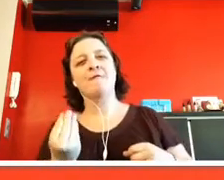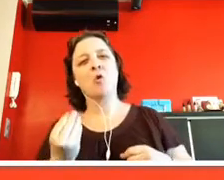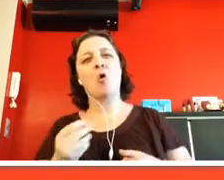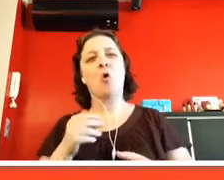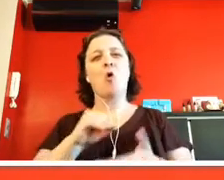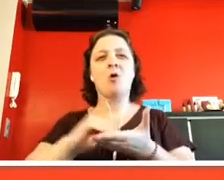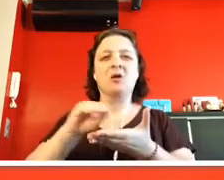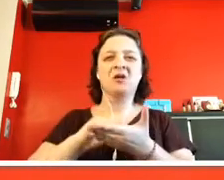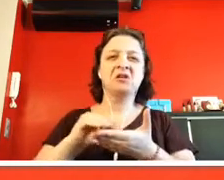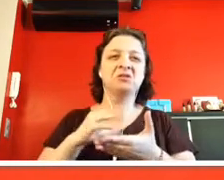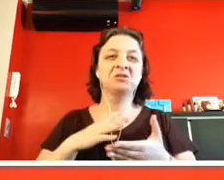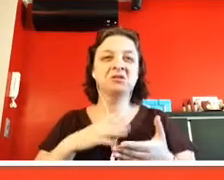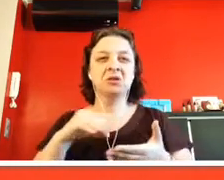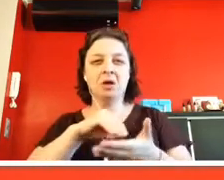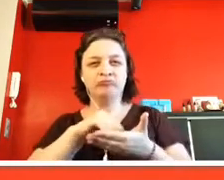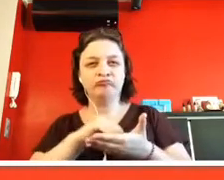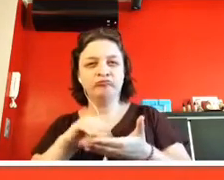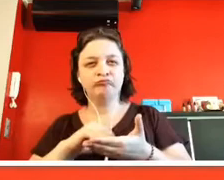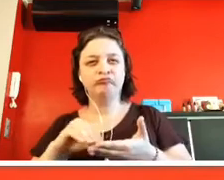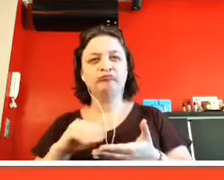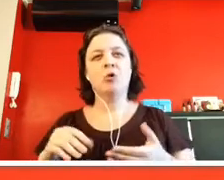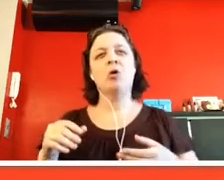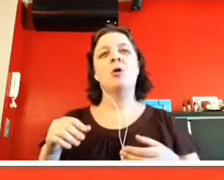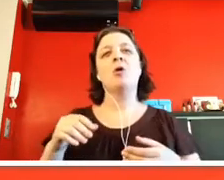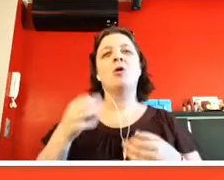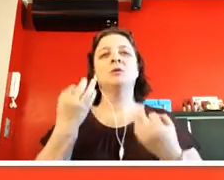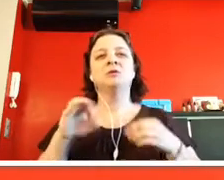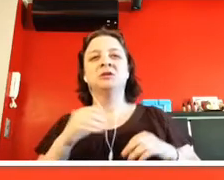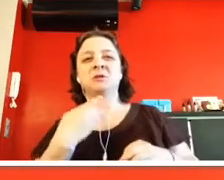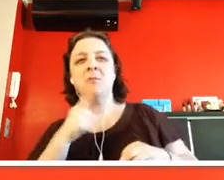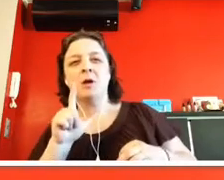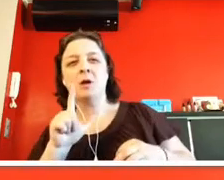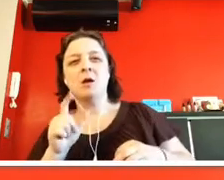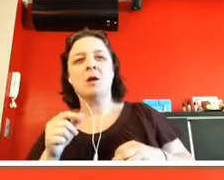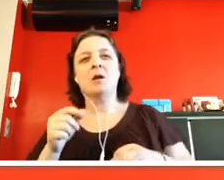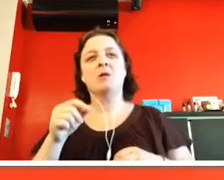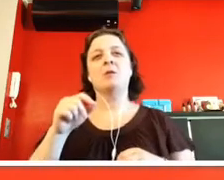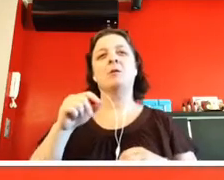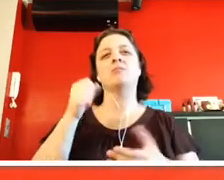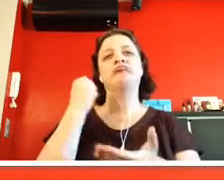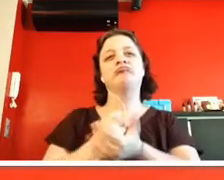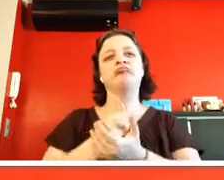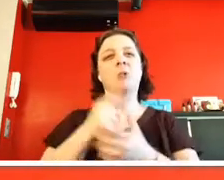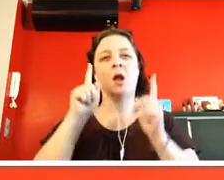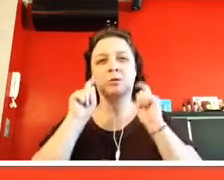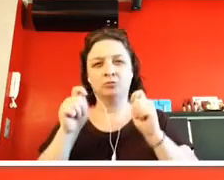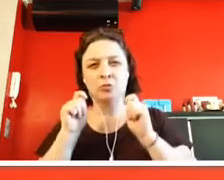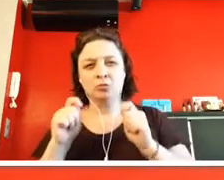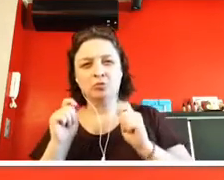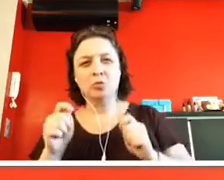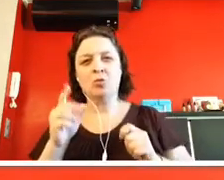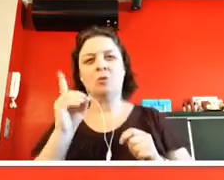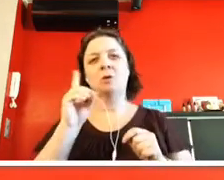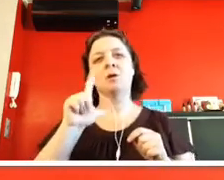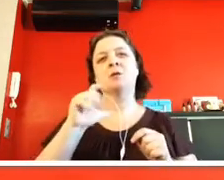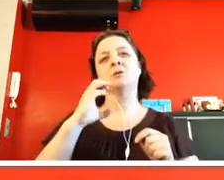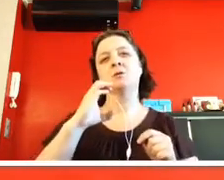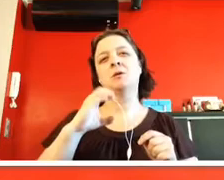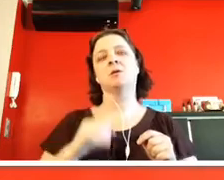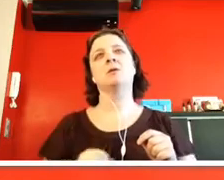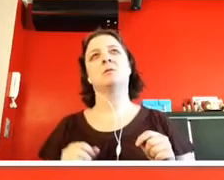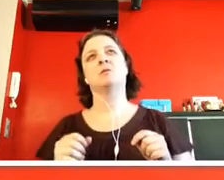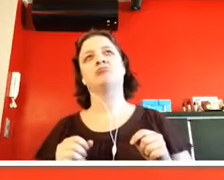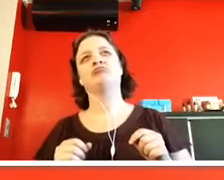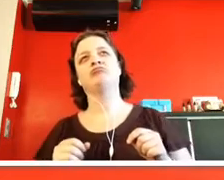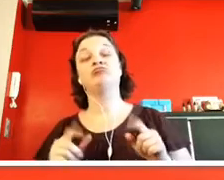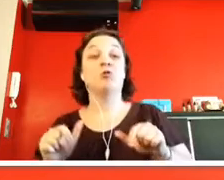enfants. Ils marquent la composition. 10 ml, le petit logo attention. La DLC,